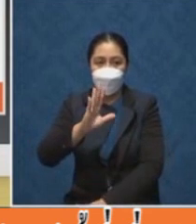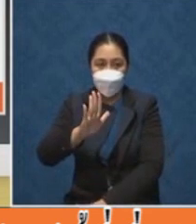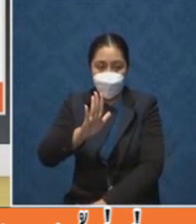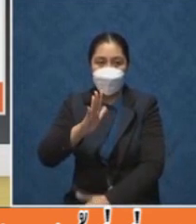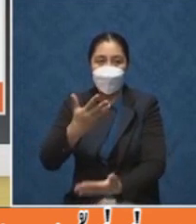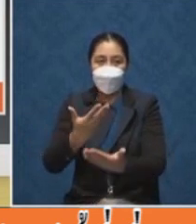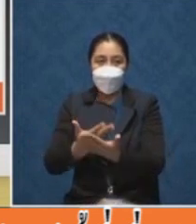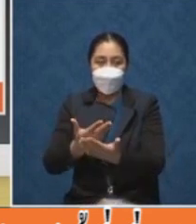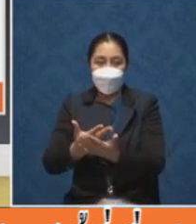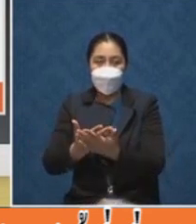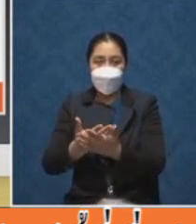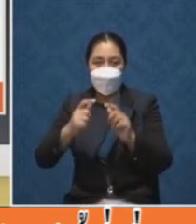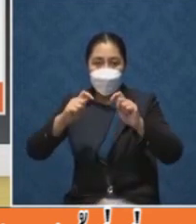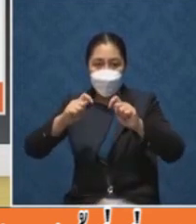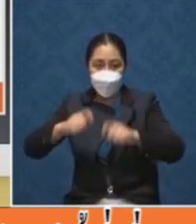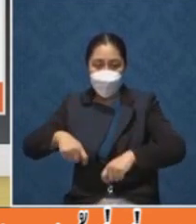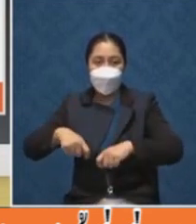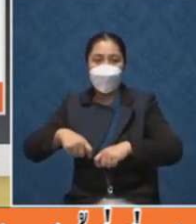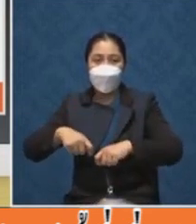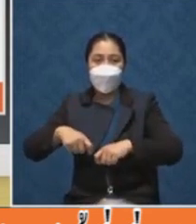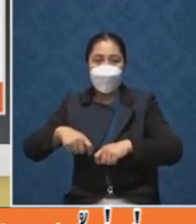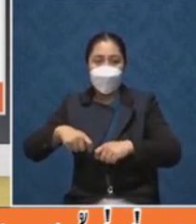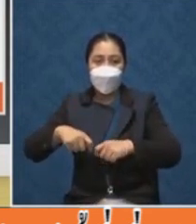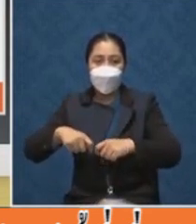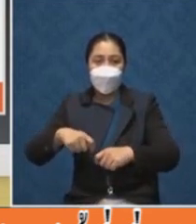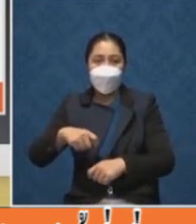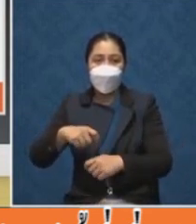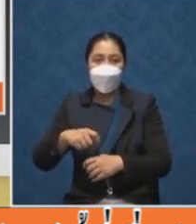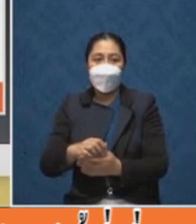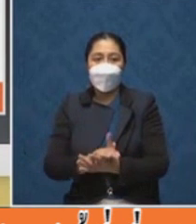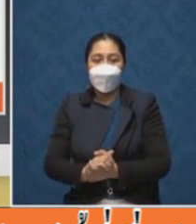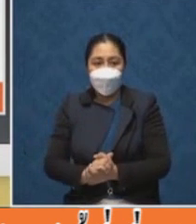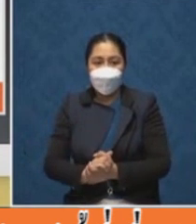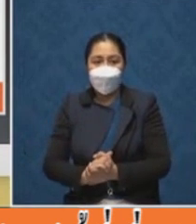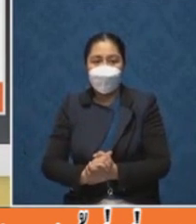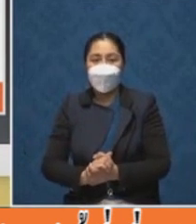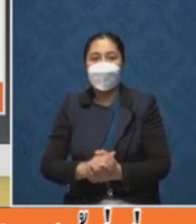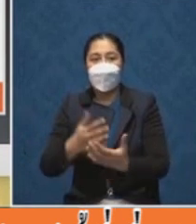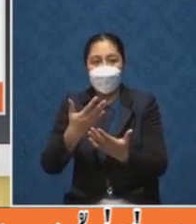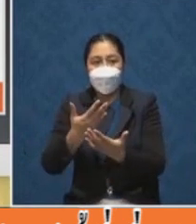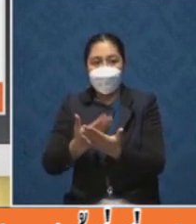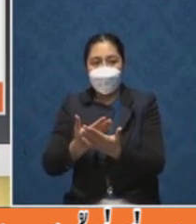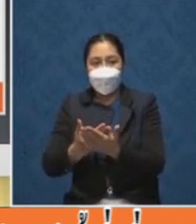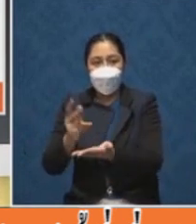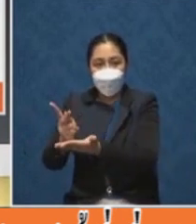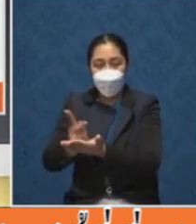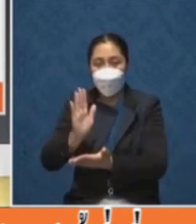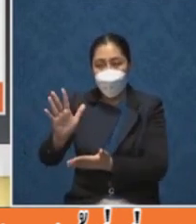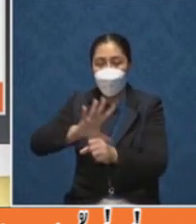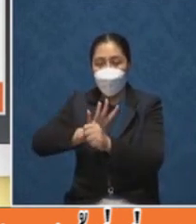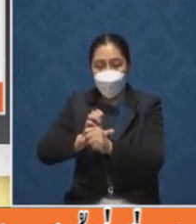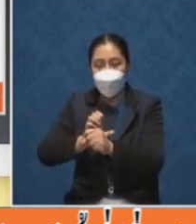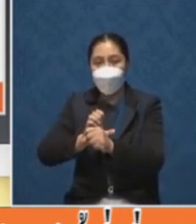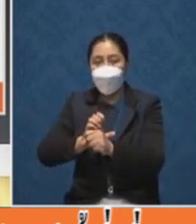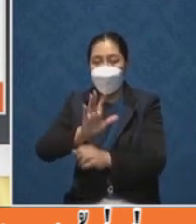ะอนุมัติไปครบจบ76จังหวัดนะคะได้รับงบประมาณไปประมาณ 5,200 ล้านบาทโดยใช้เงินกู้โควิดก้อน